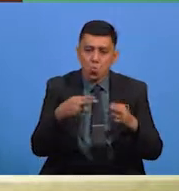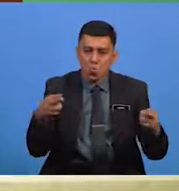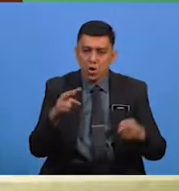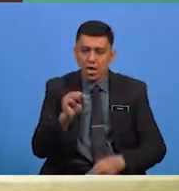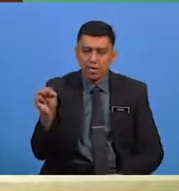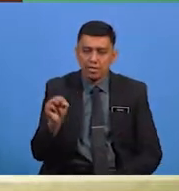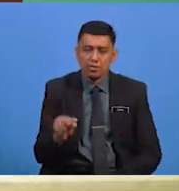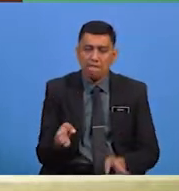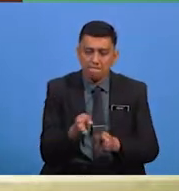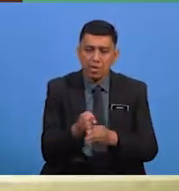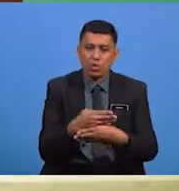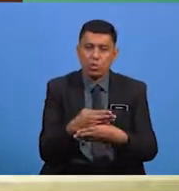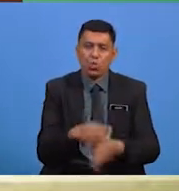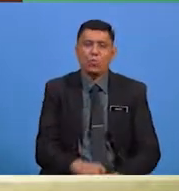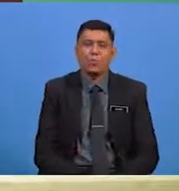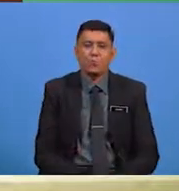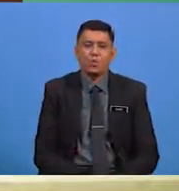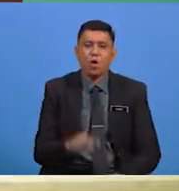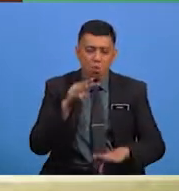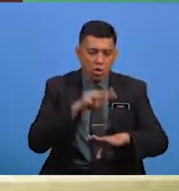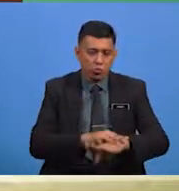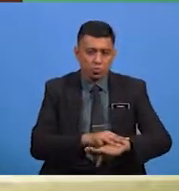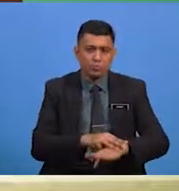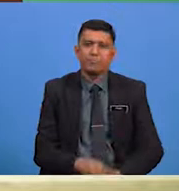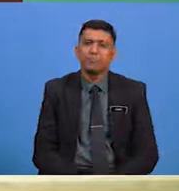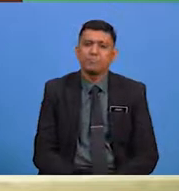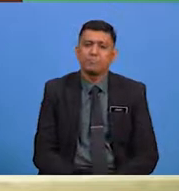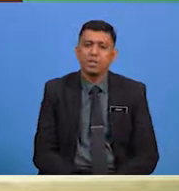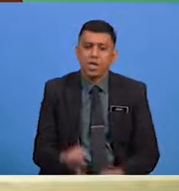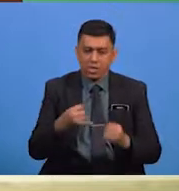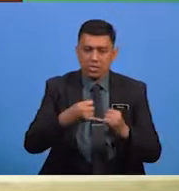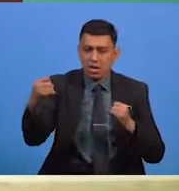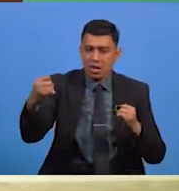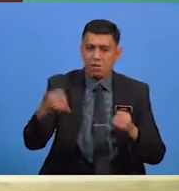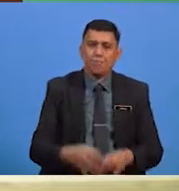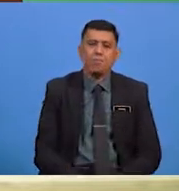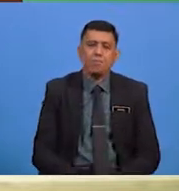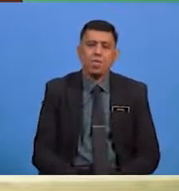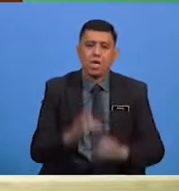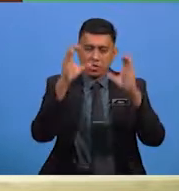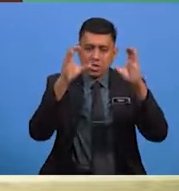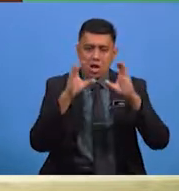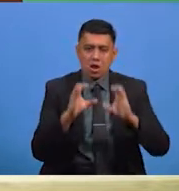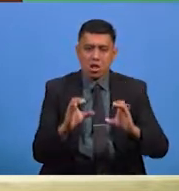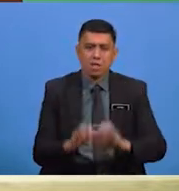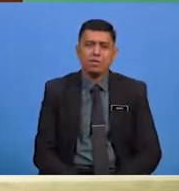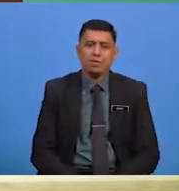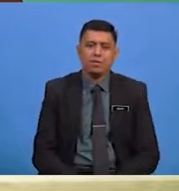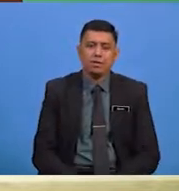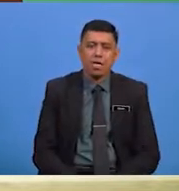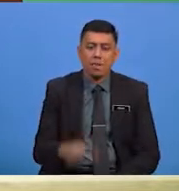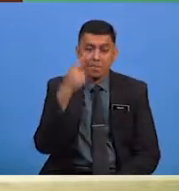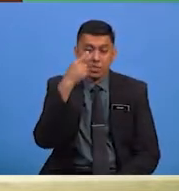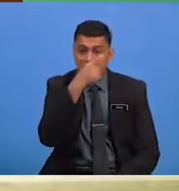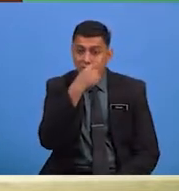ukuran, bentuk, waktu, jarak, cara,